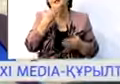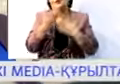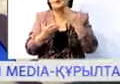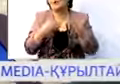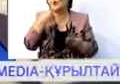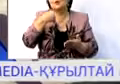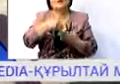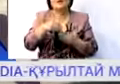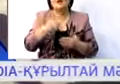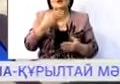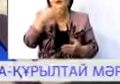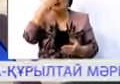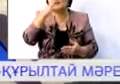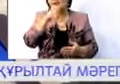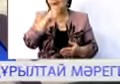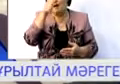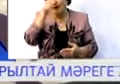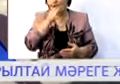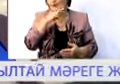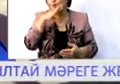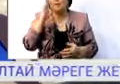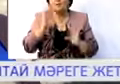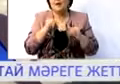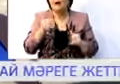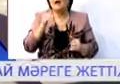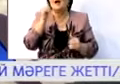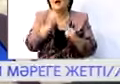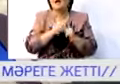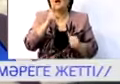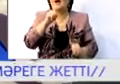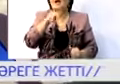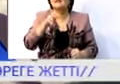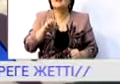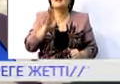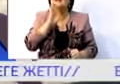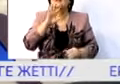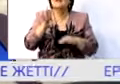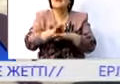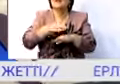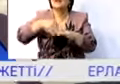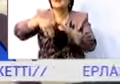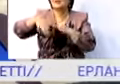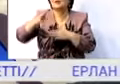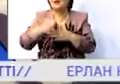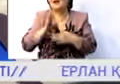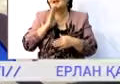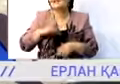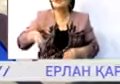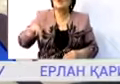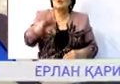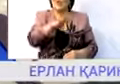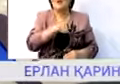сұраныс, өте жақсы. Жаз айларында өте керемет бол. Әрбір қазалымыздағы кетіп жатырған, ұзатылып жатырған қыздарымыздың